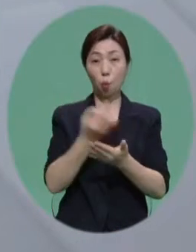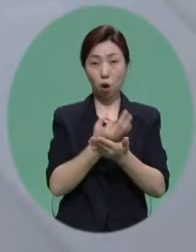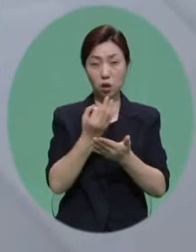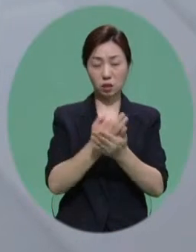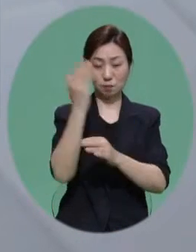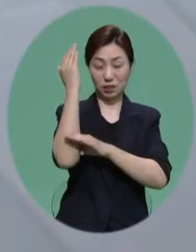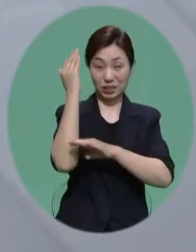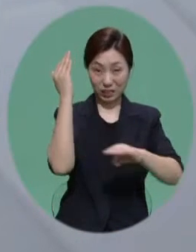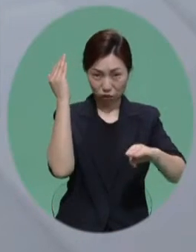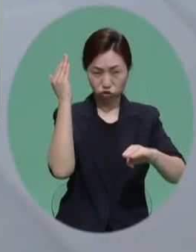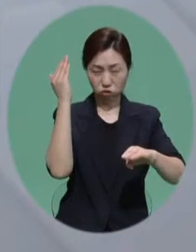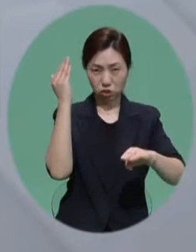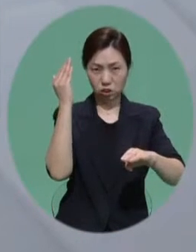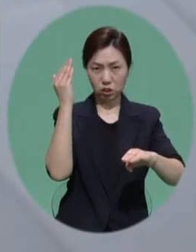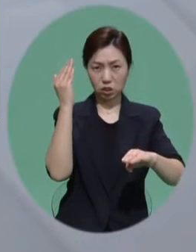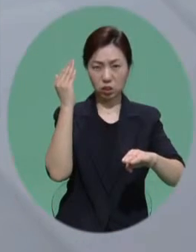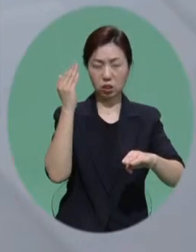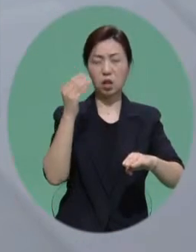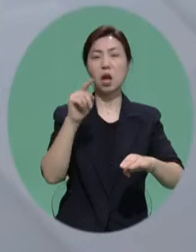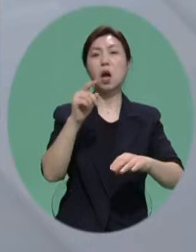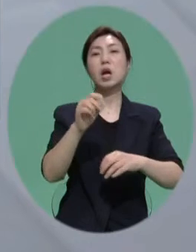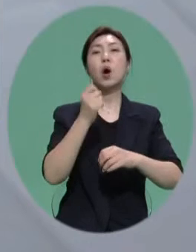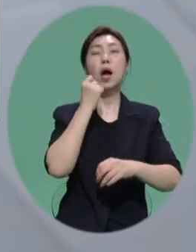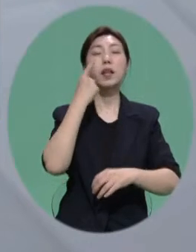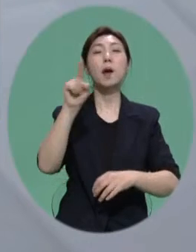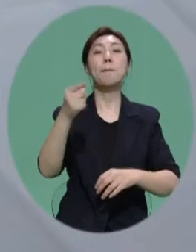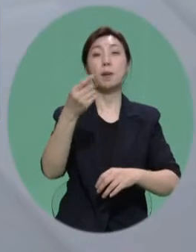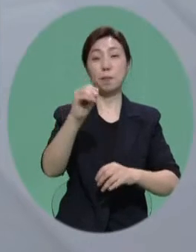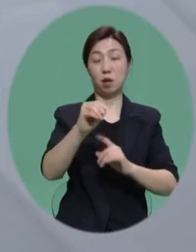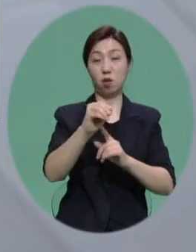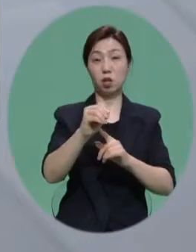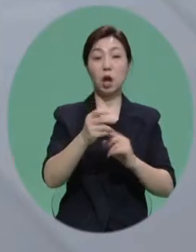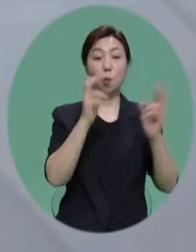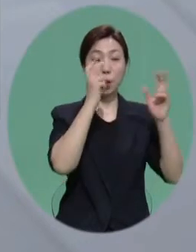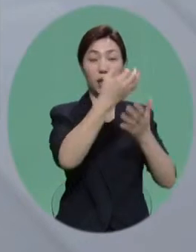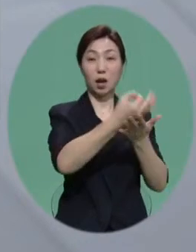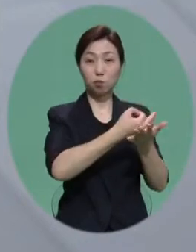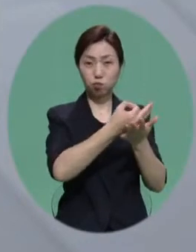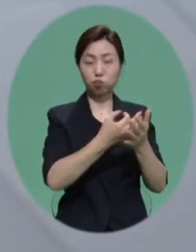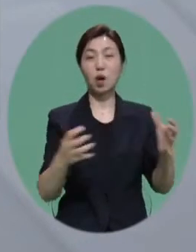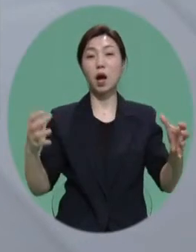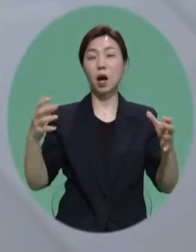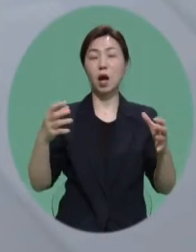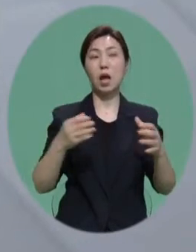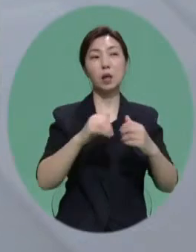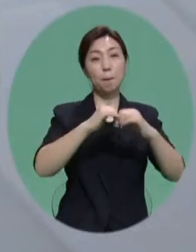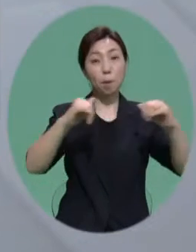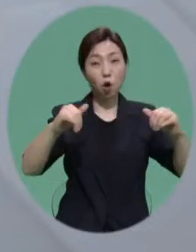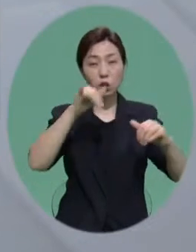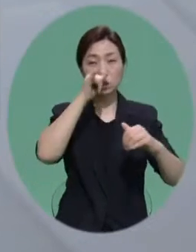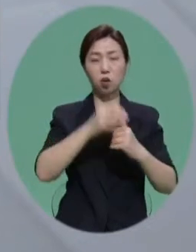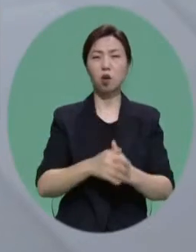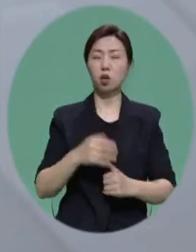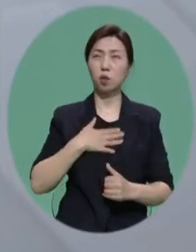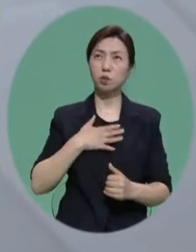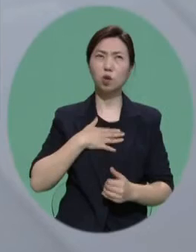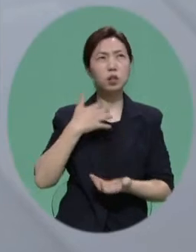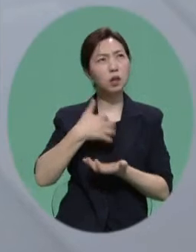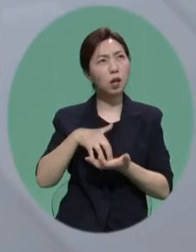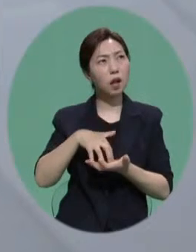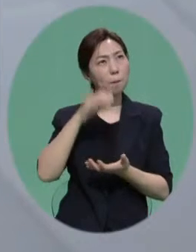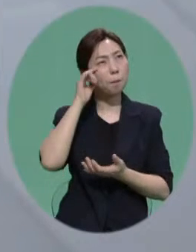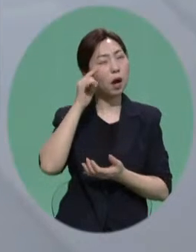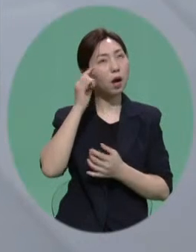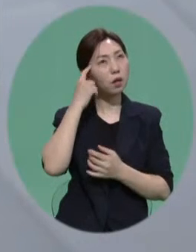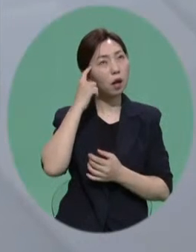100만원을 맞춰 드리겠다 물론 자기 소득을 포함해서 입니다 아 그런데 그게 게살 보이게 저희 또한 50조 가 듭니다 왜